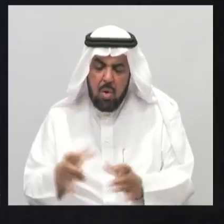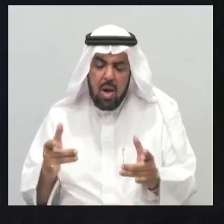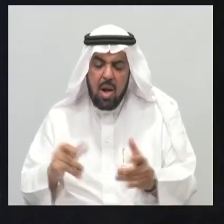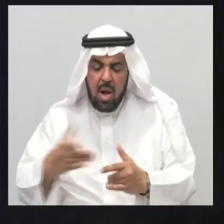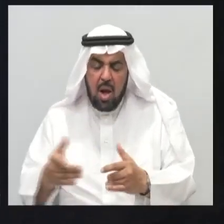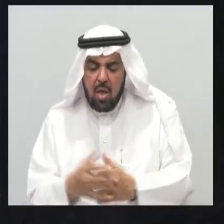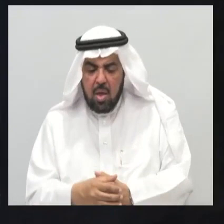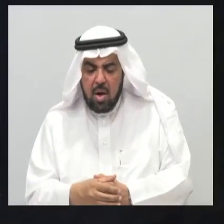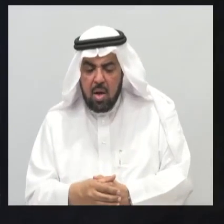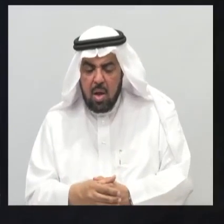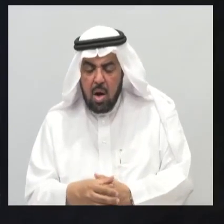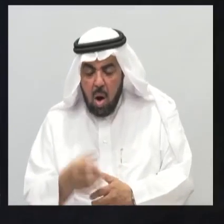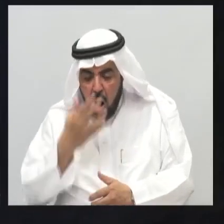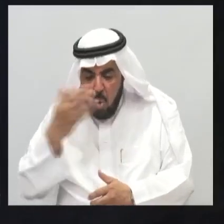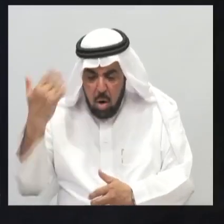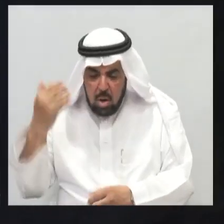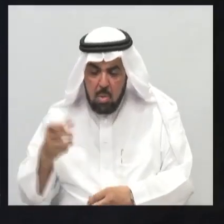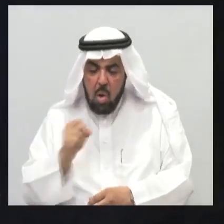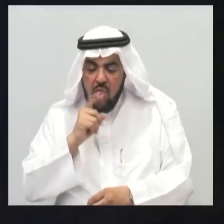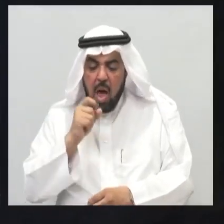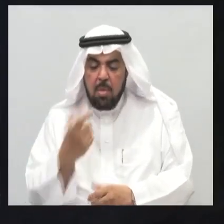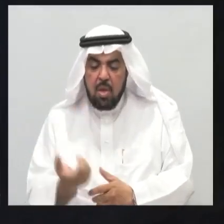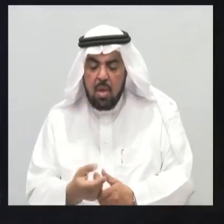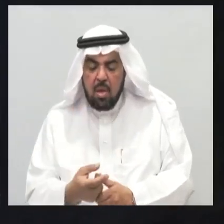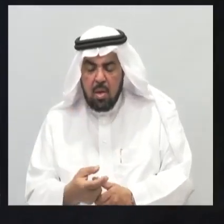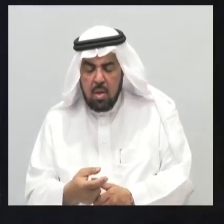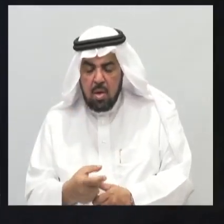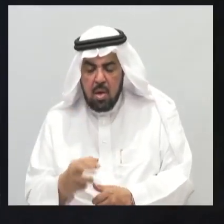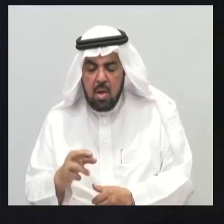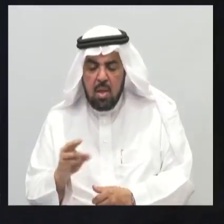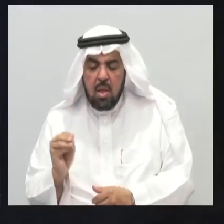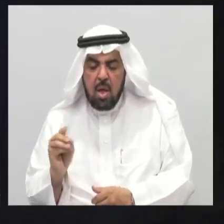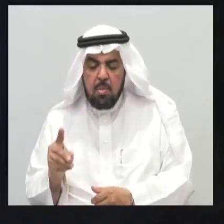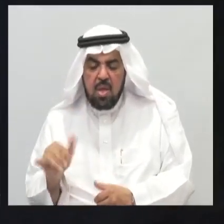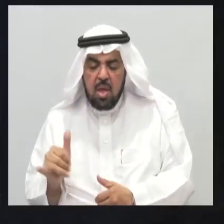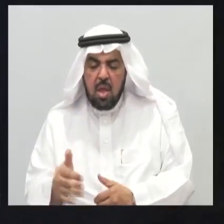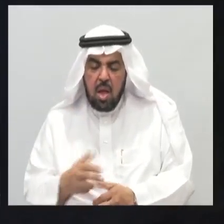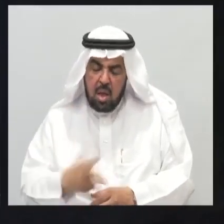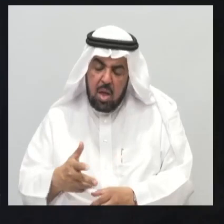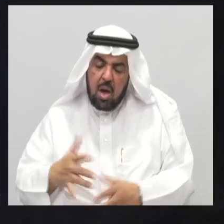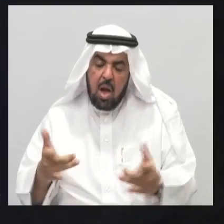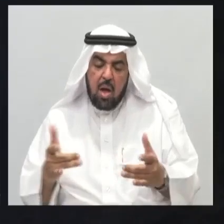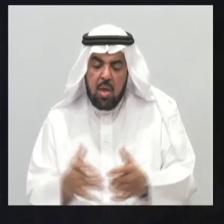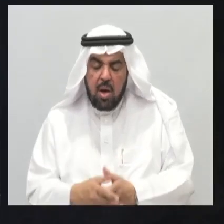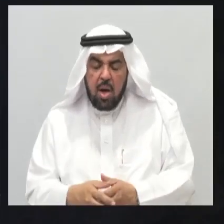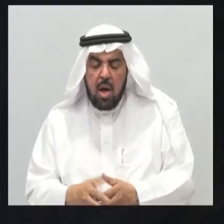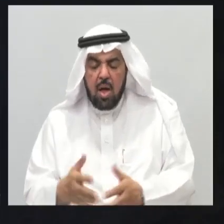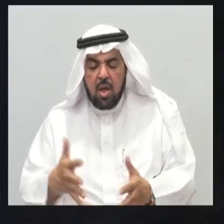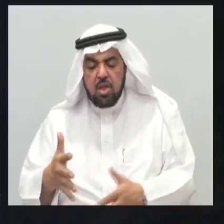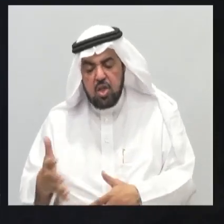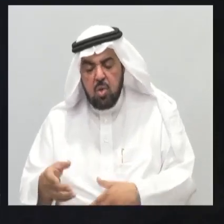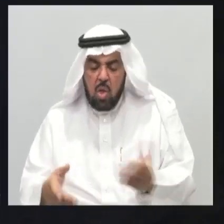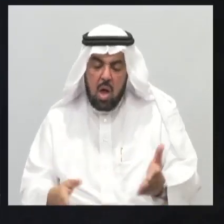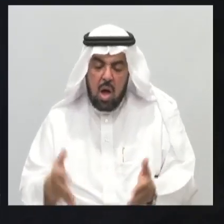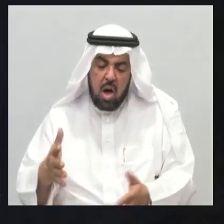الأخضر وقد كان بهذا اللون؟ ما سبب تغير إبريقي النحاس؟ هذا قديم وهذا جديد،